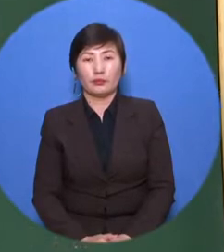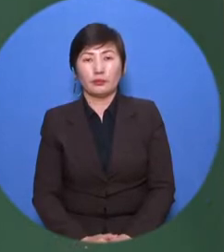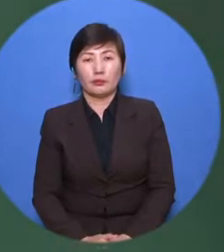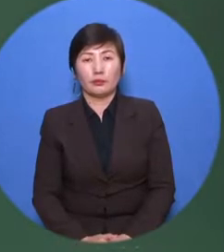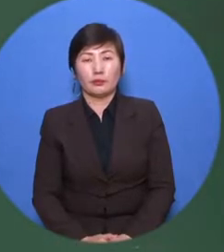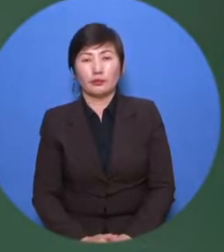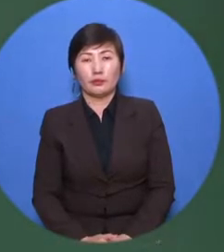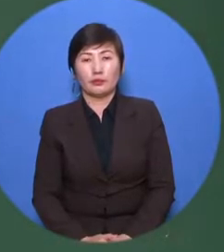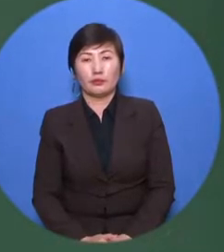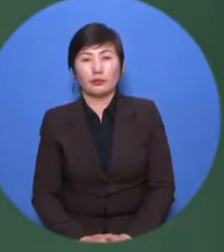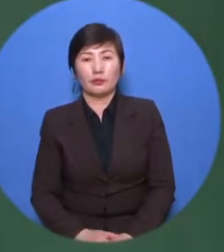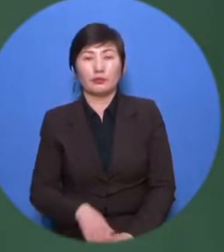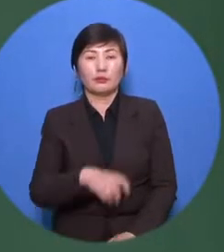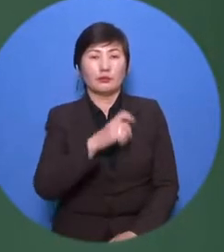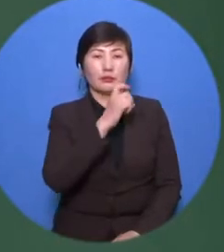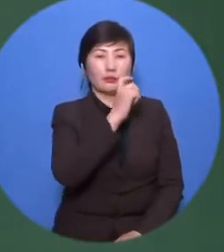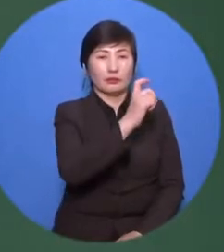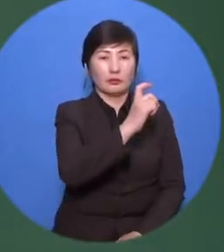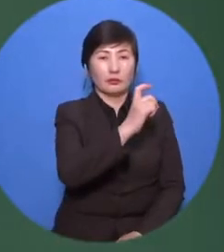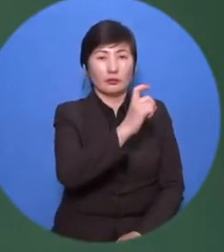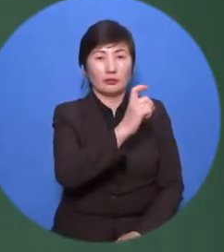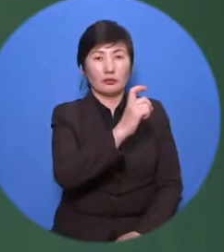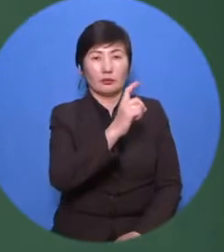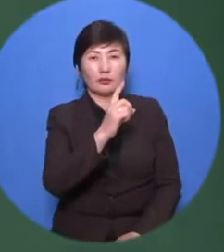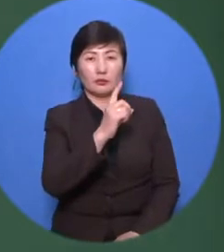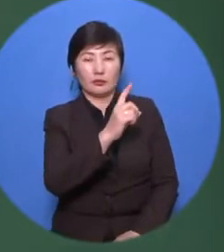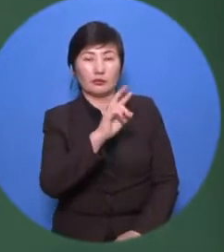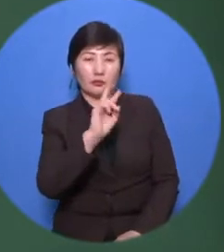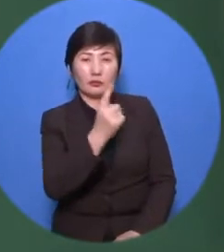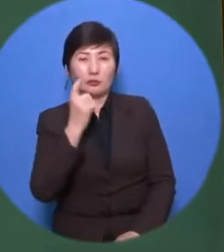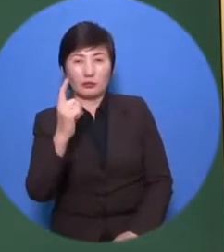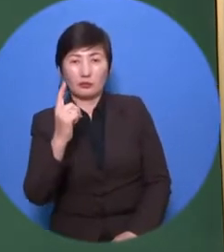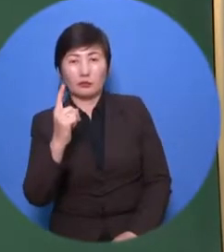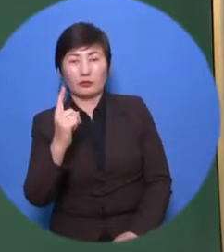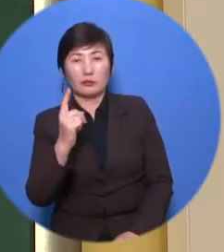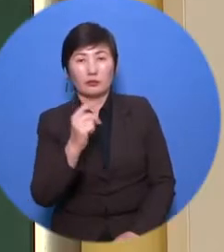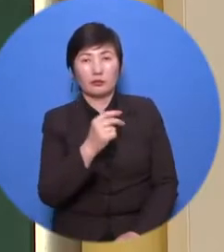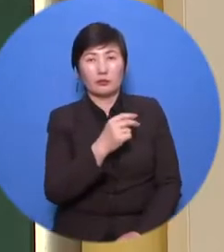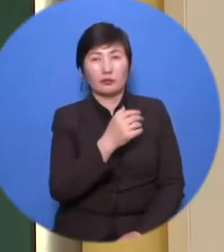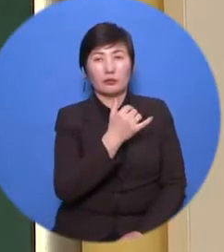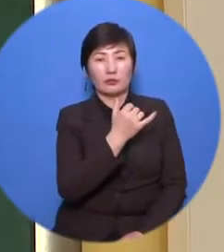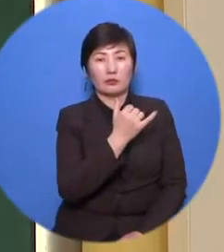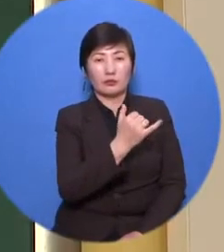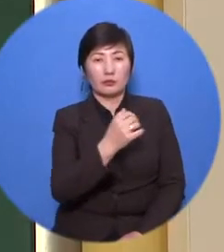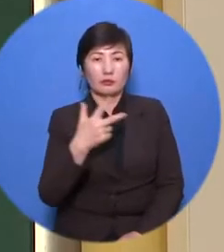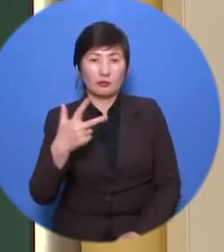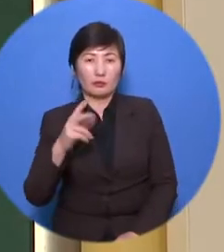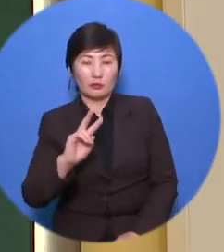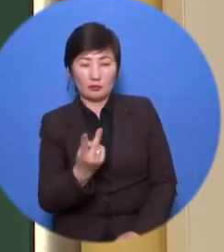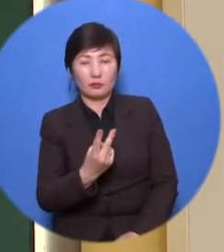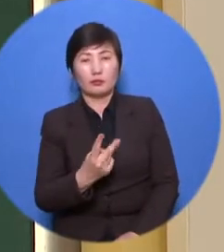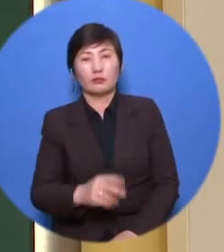x координатынхаа оронд 1 гэсэн координатыг y координатынхаа оронд 3 гэсэн утгыг орлуулж авч